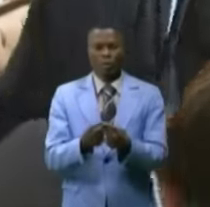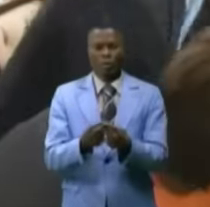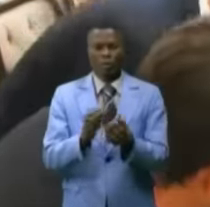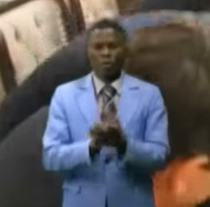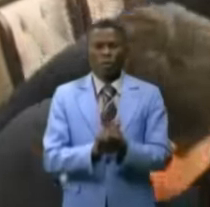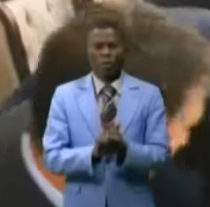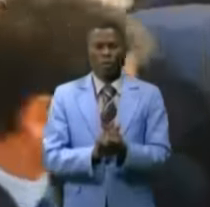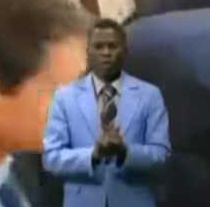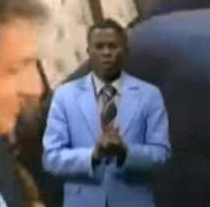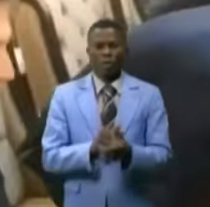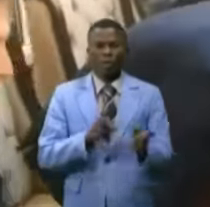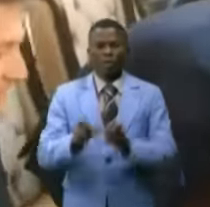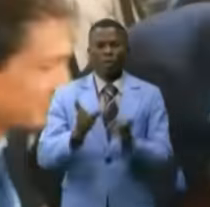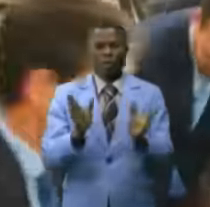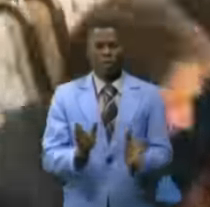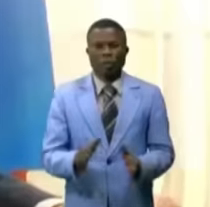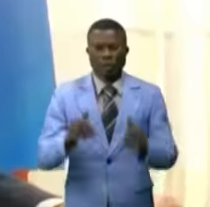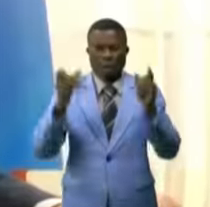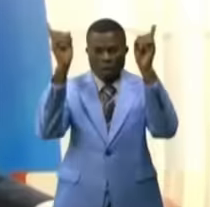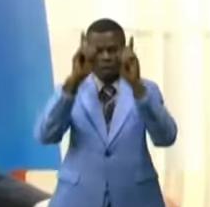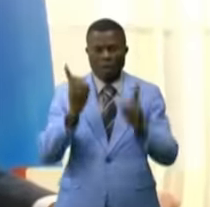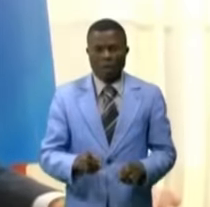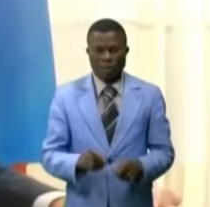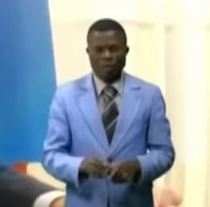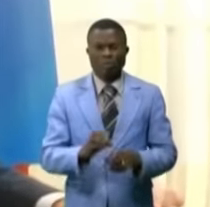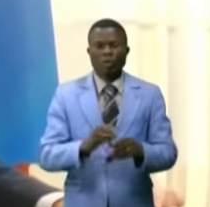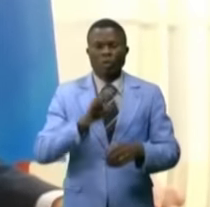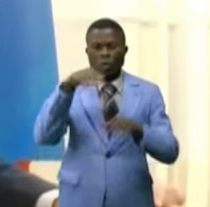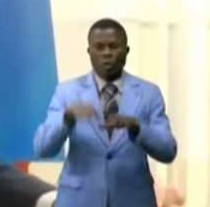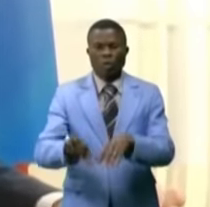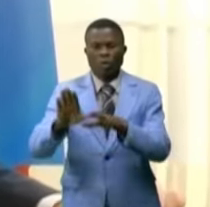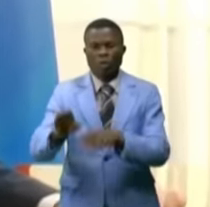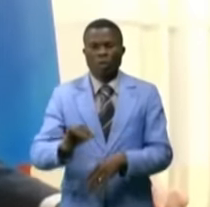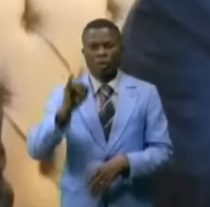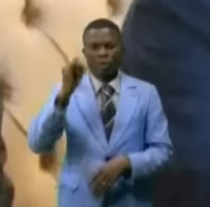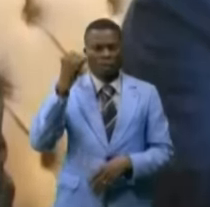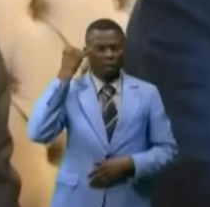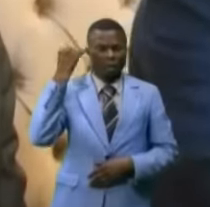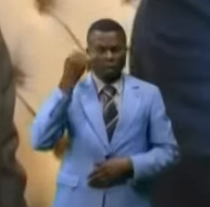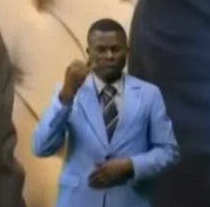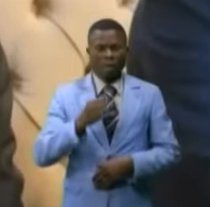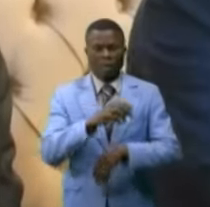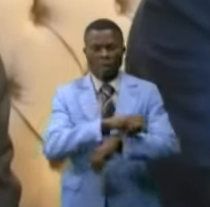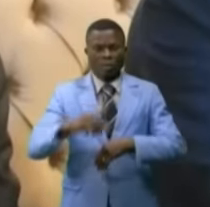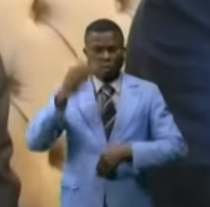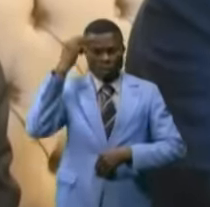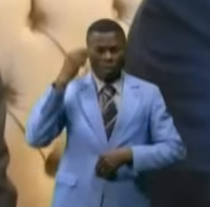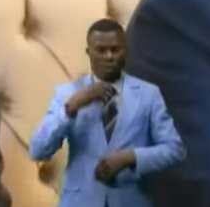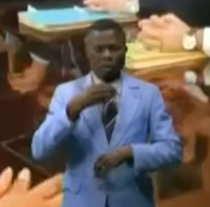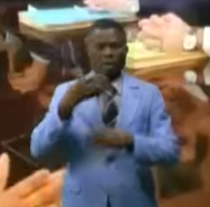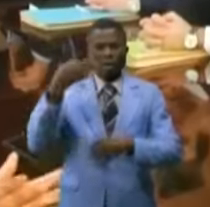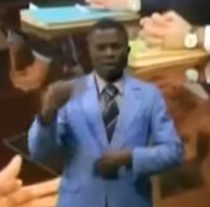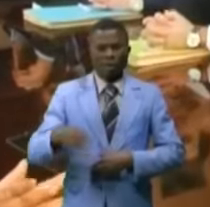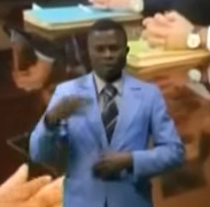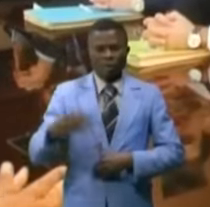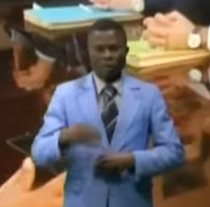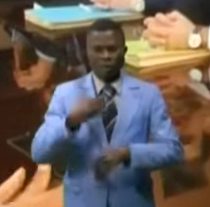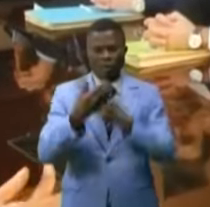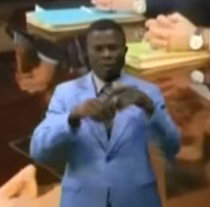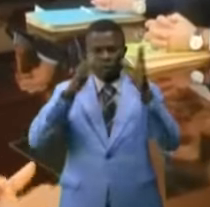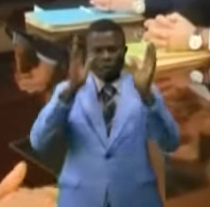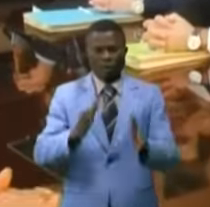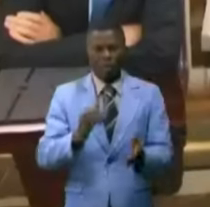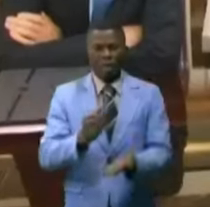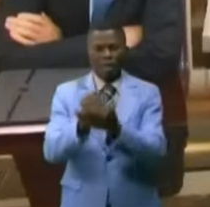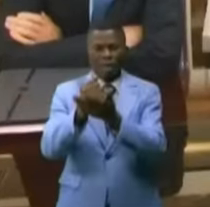Christophe Bigot, directeur d'Afrique et de l'océan Indien du ministère français des Affaires étrangères. L'aide au développement